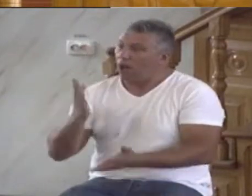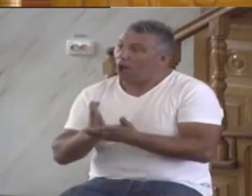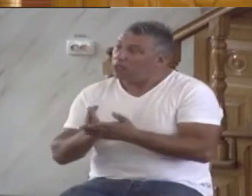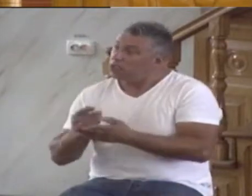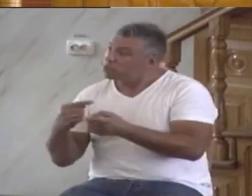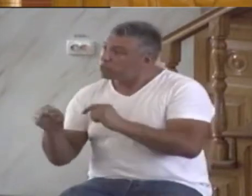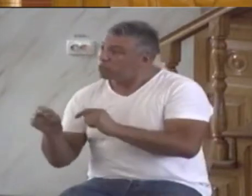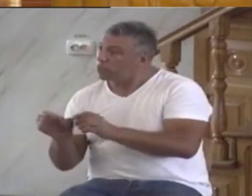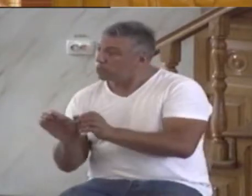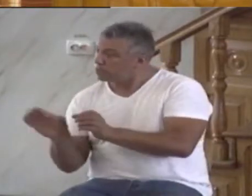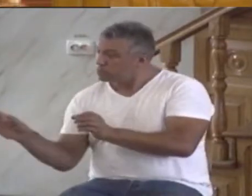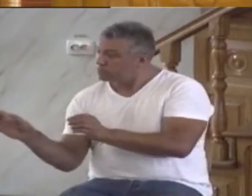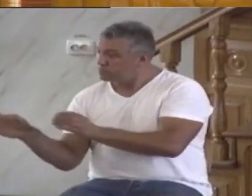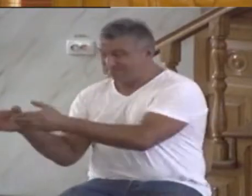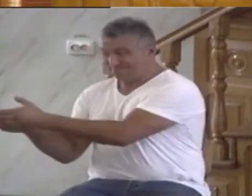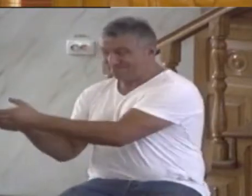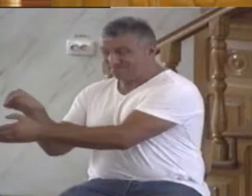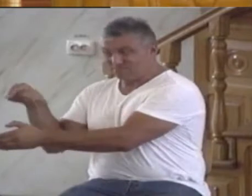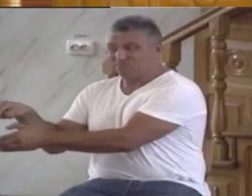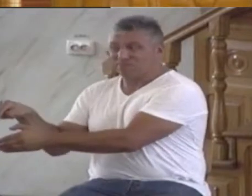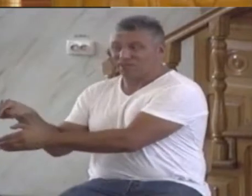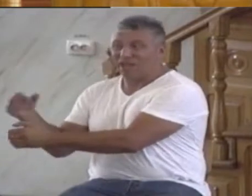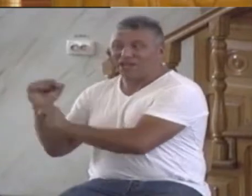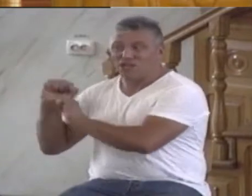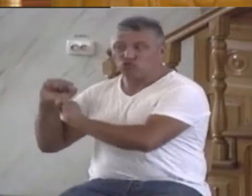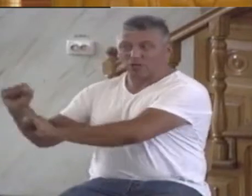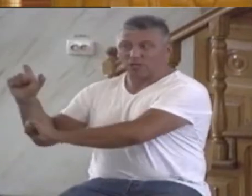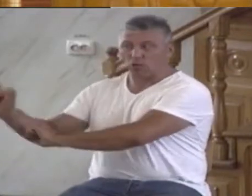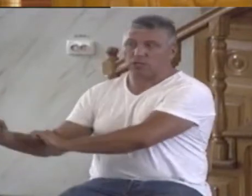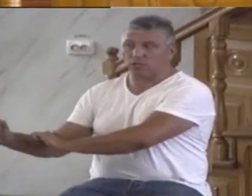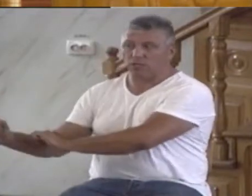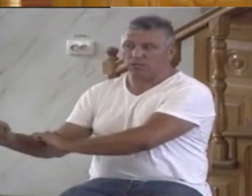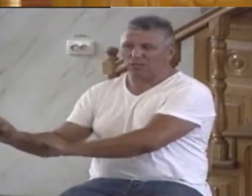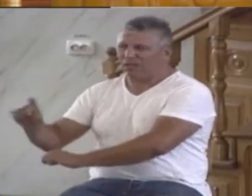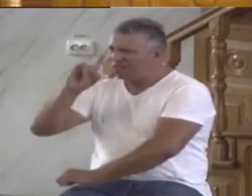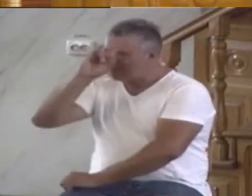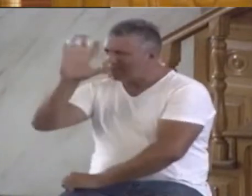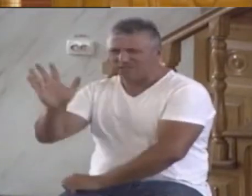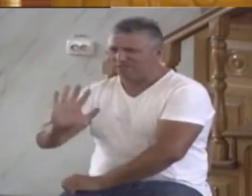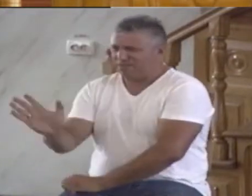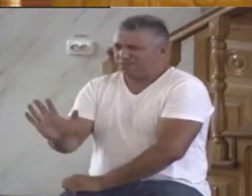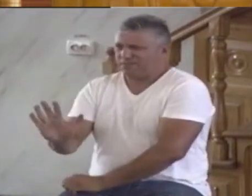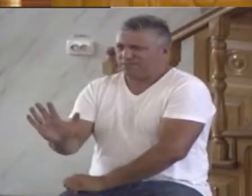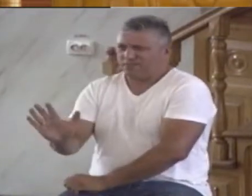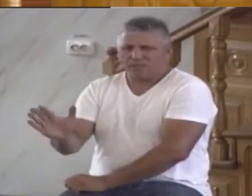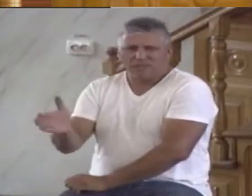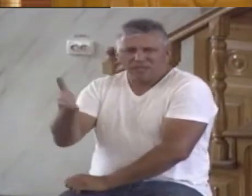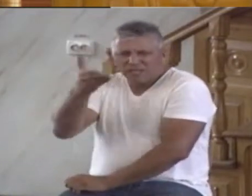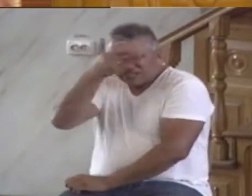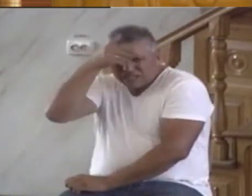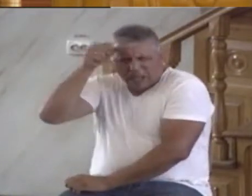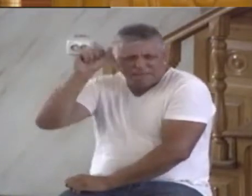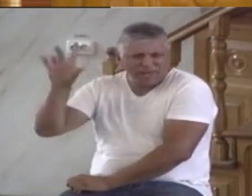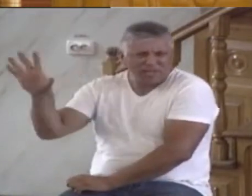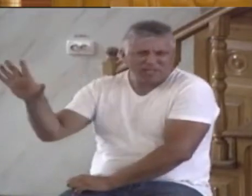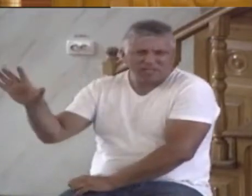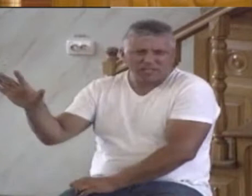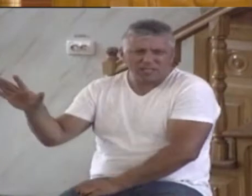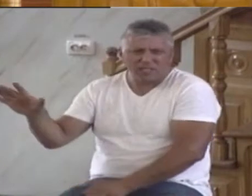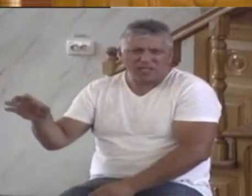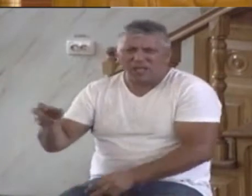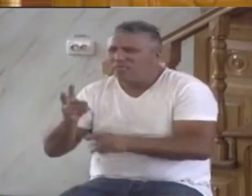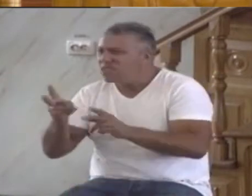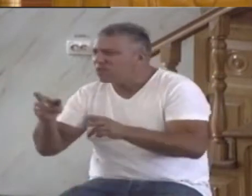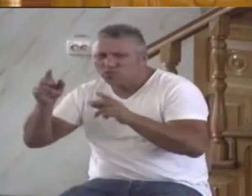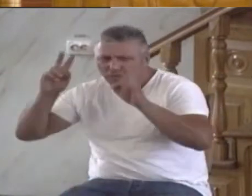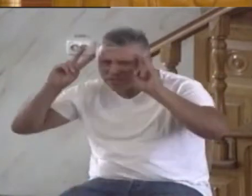Они не только непопулярны, более того, в лучшем случае забыты, а в худшем вообще неизвестны.